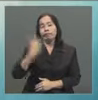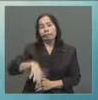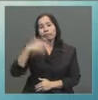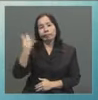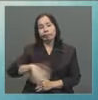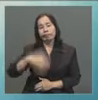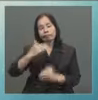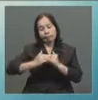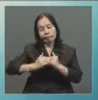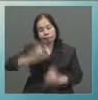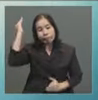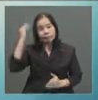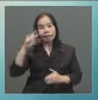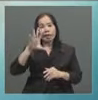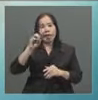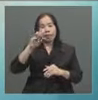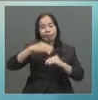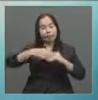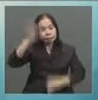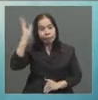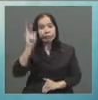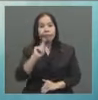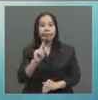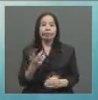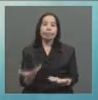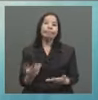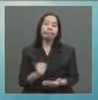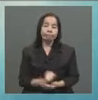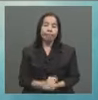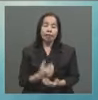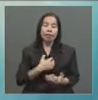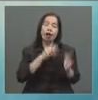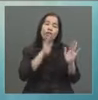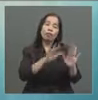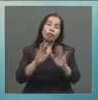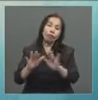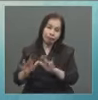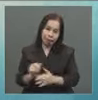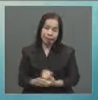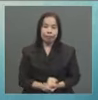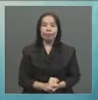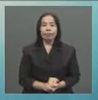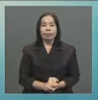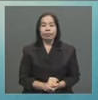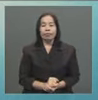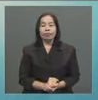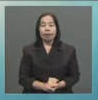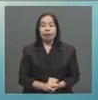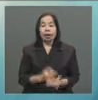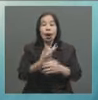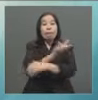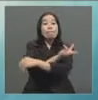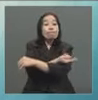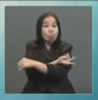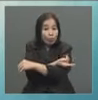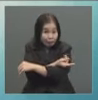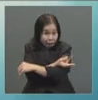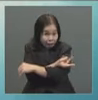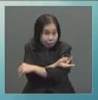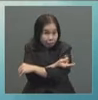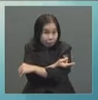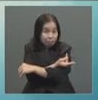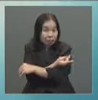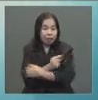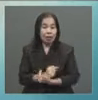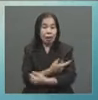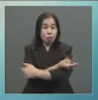เกินครึ่งเลยนะครับตรงนี้ก็นำเรียนฝากไว้ด้วยแต่ขณะเดียวกันนะครับภูเก็ตซึ่งเป็นจังหวัดที่เรา